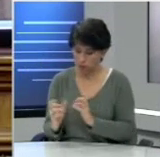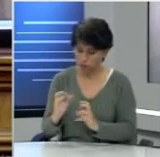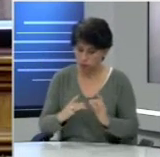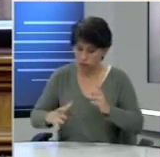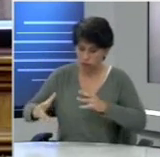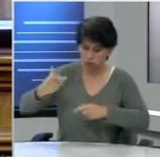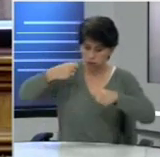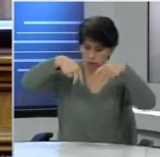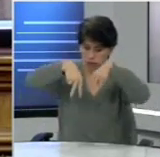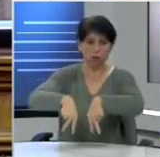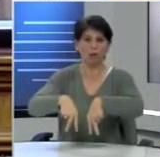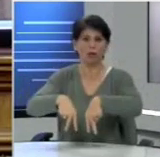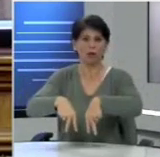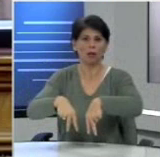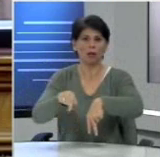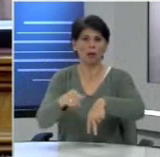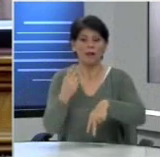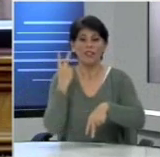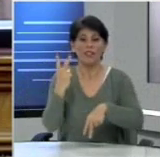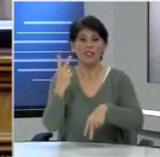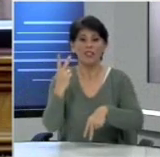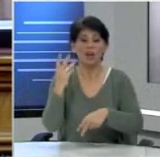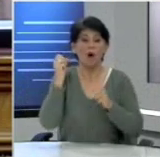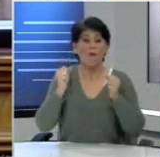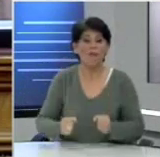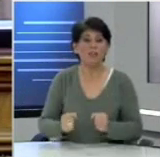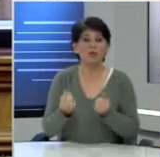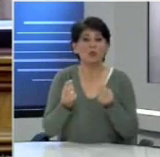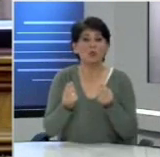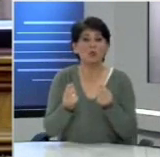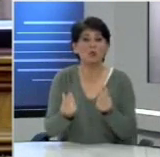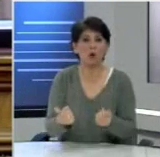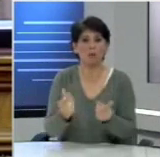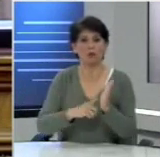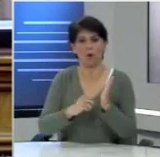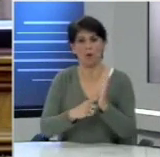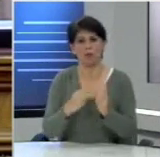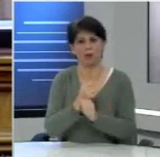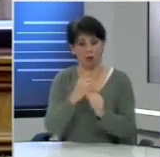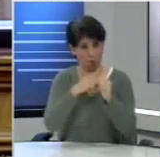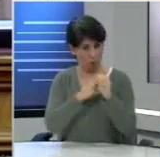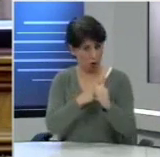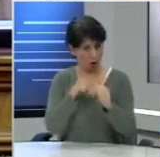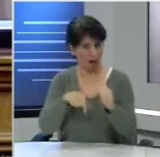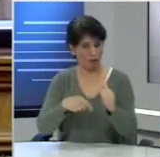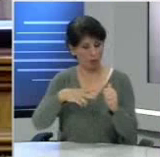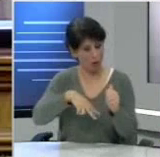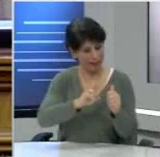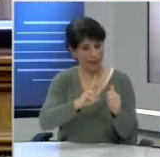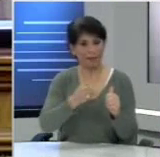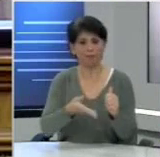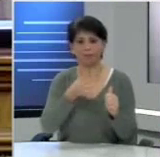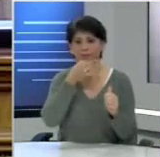πραγματοποιείται μέσα από δύο βασικούς κορμούς νομοθετικού έργου εδώ στη Βουλή. Ο πρώτος κορμός είναι αυτός που υλοποιεί